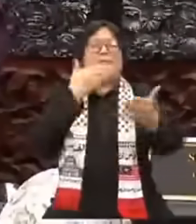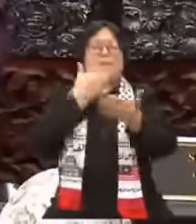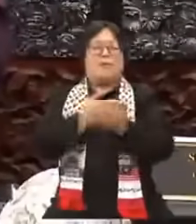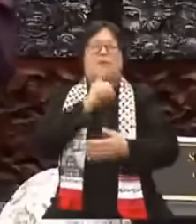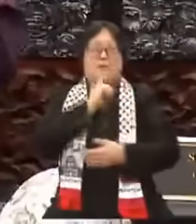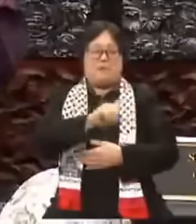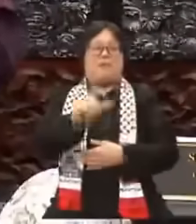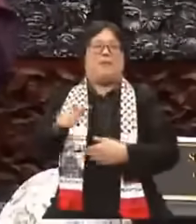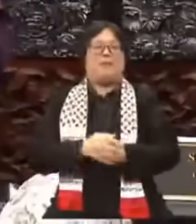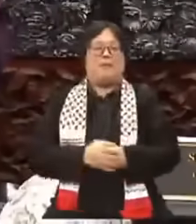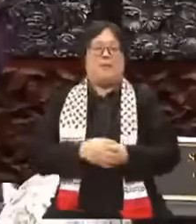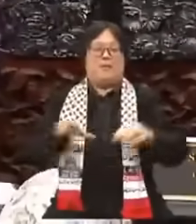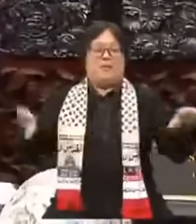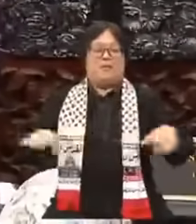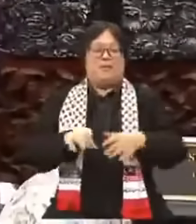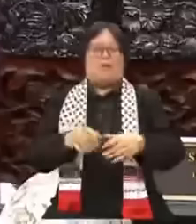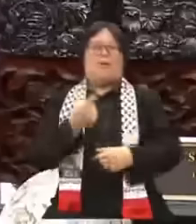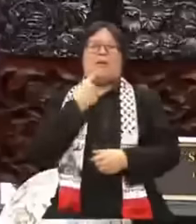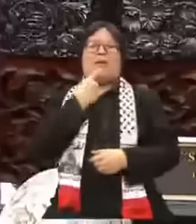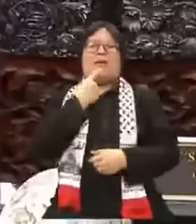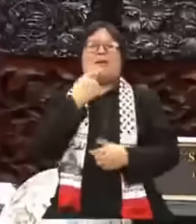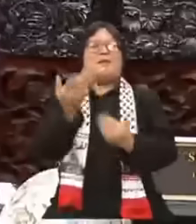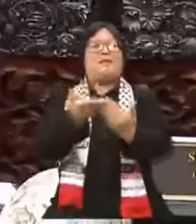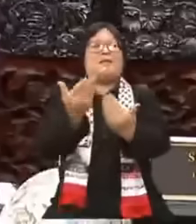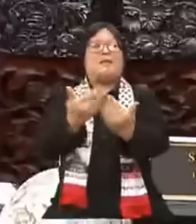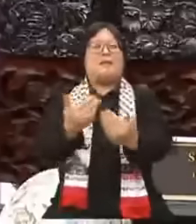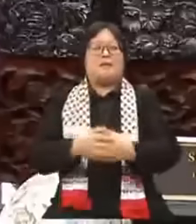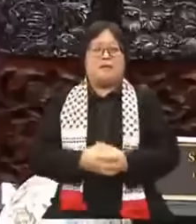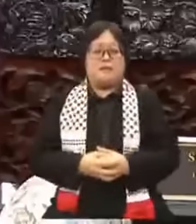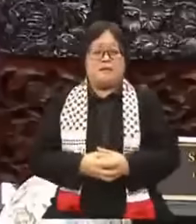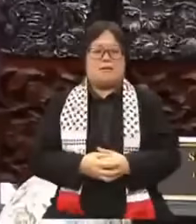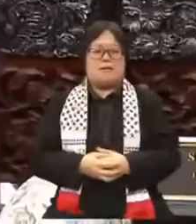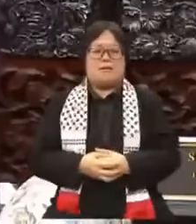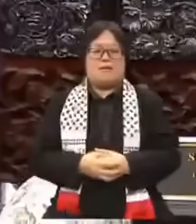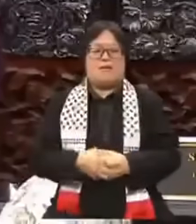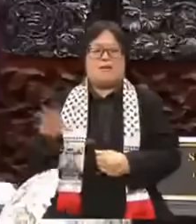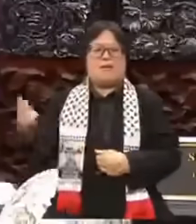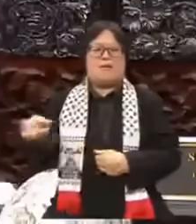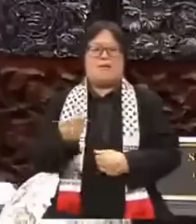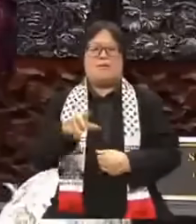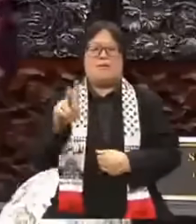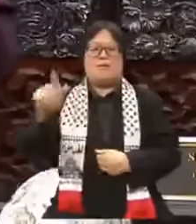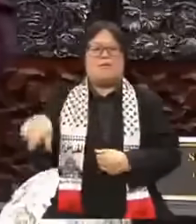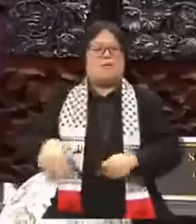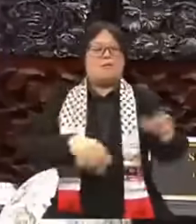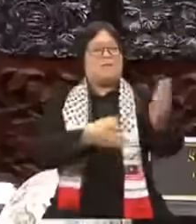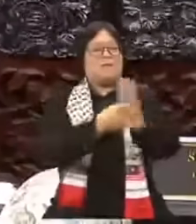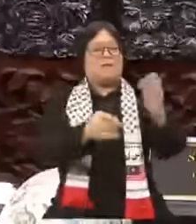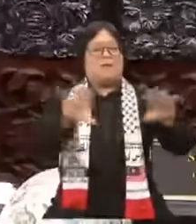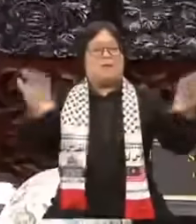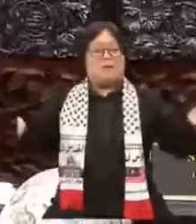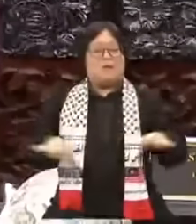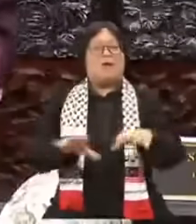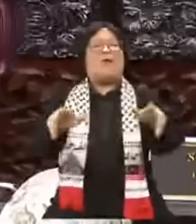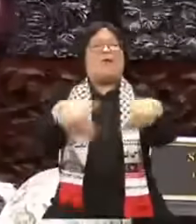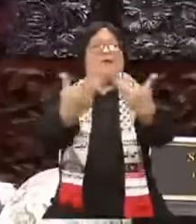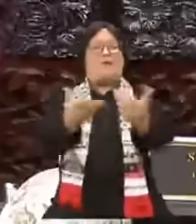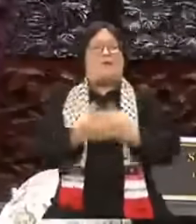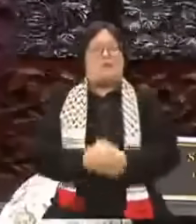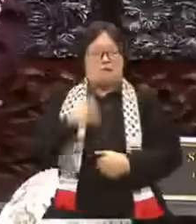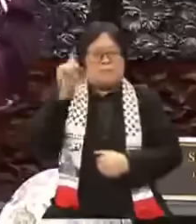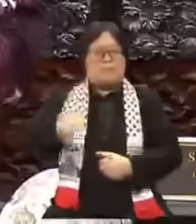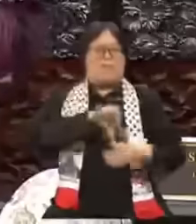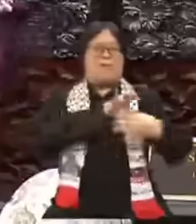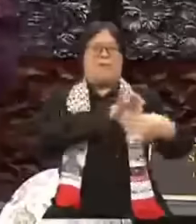memanglah nak buat cucur dengan mulut ni senang ambil tepung sekilo minyak bila nak buat tu macam mana kena